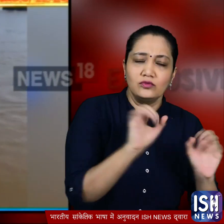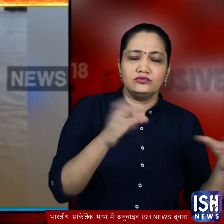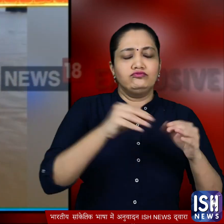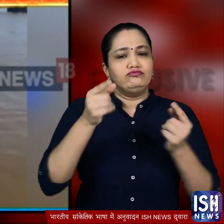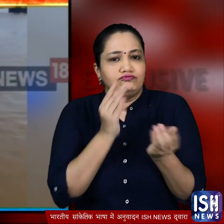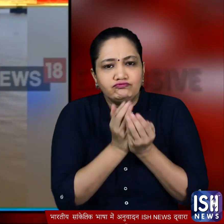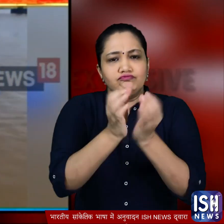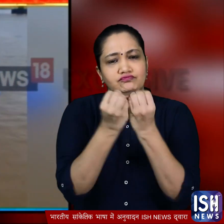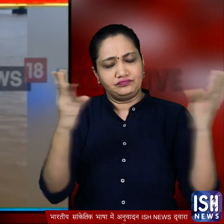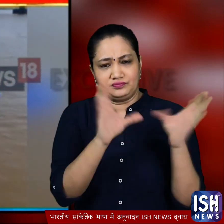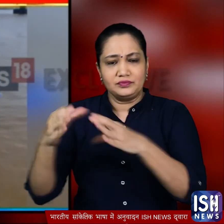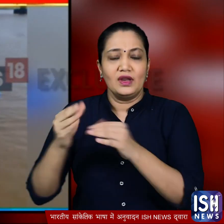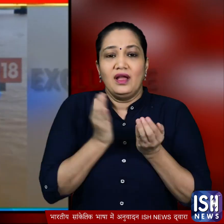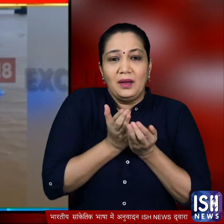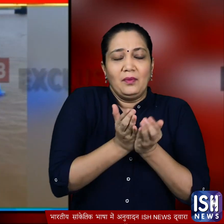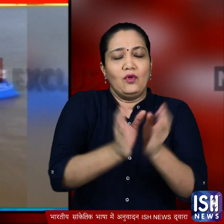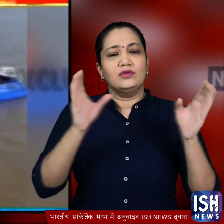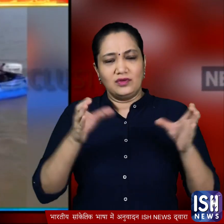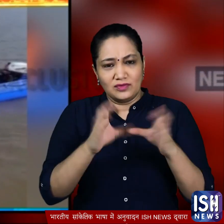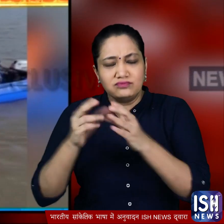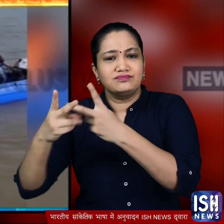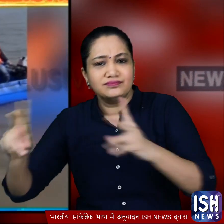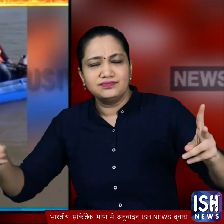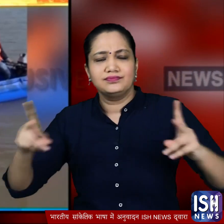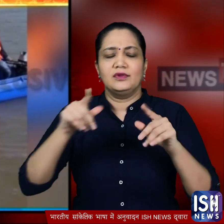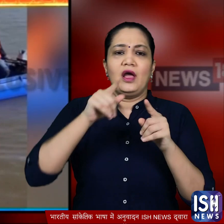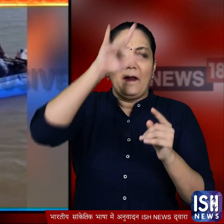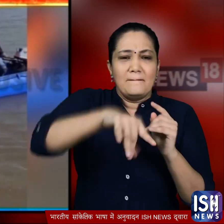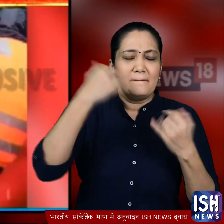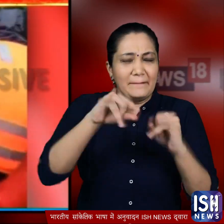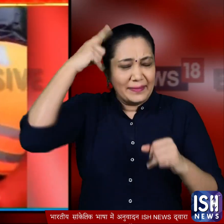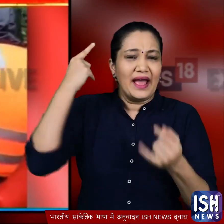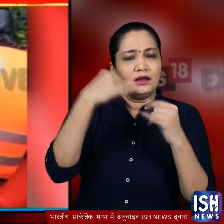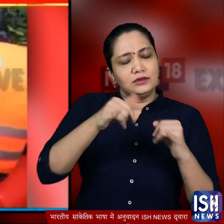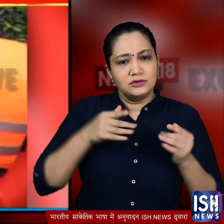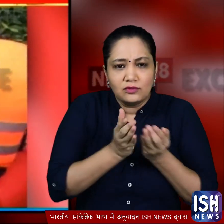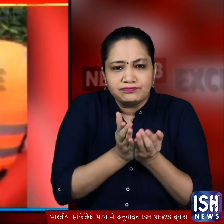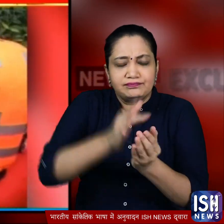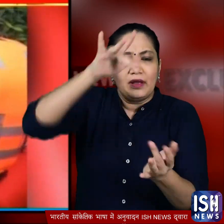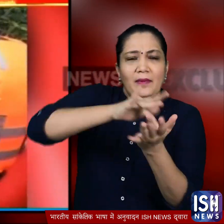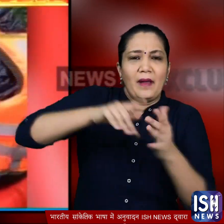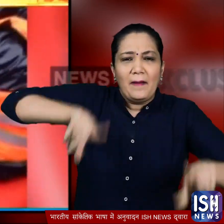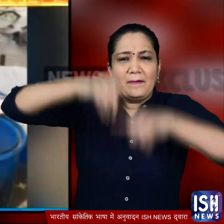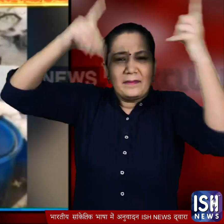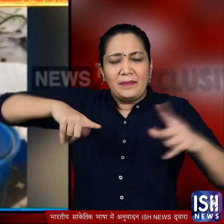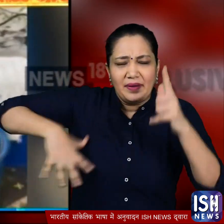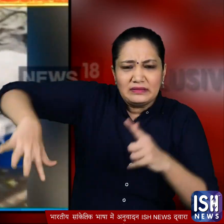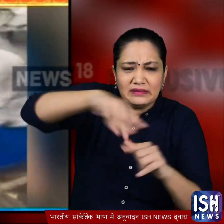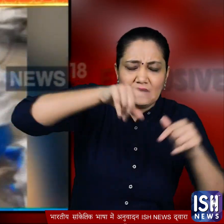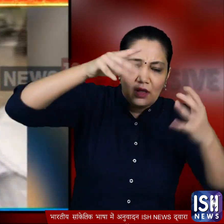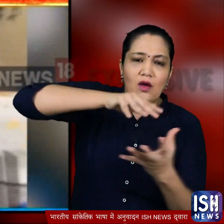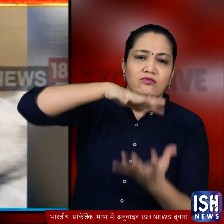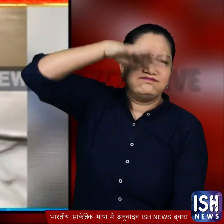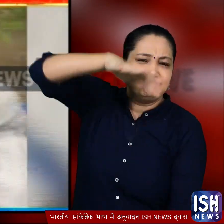वहां से सामने आई तस्वीरों में नाव पर सवार एक टीम अवैध शराब के एक ठिकाने पर पहुंचती नजर आई। वहां पानी के बीच पेड़ों की आड़ में शराब के